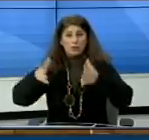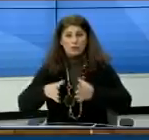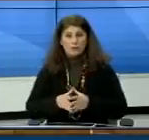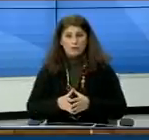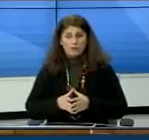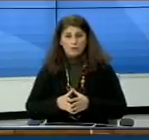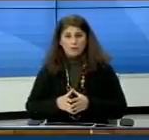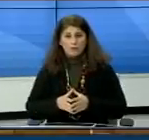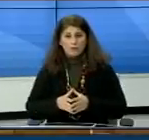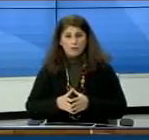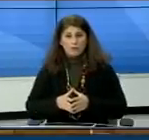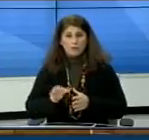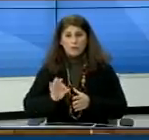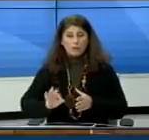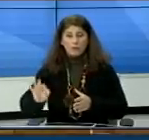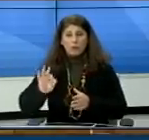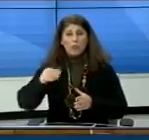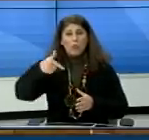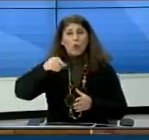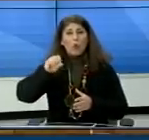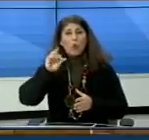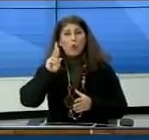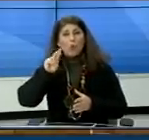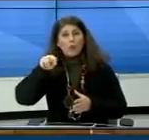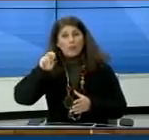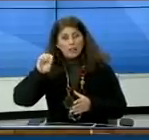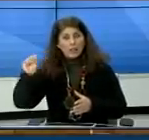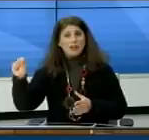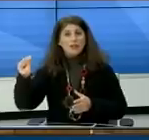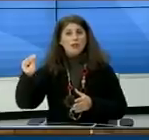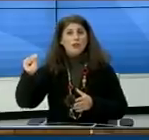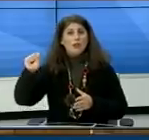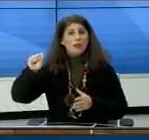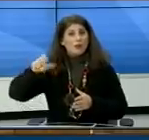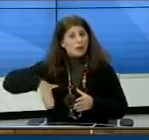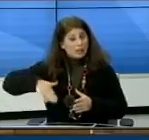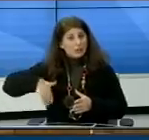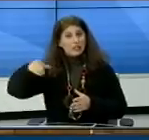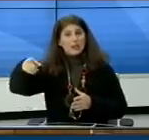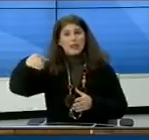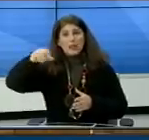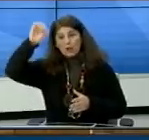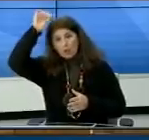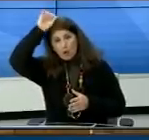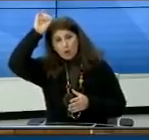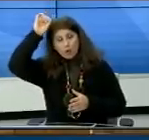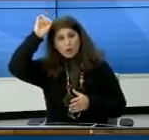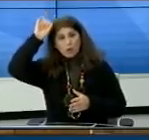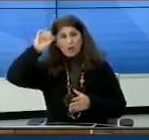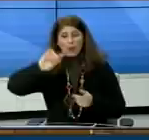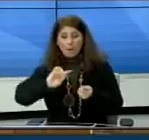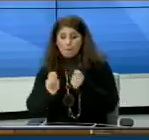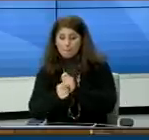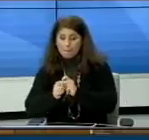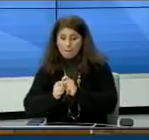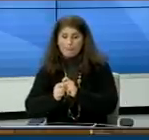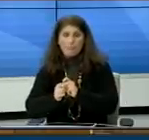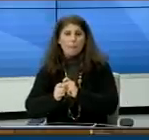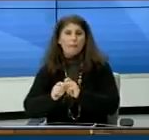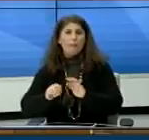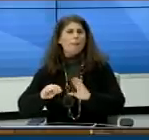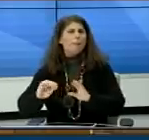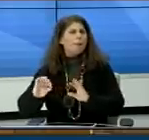Αφάντου της Ρόδου, στις Γούρνες, στο Ηράκλειο της Κρήτης. Αναζωογονείται η ελληνική μεταποίηση. Πολλά τα